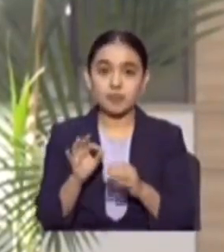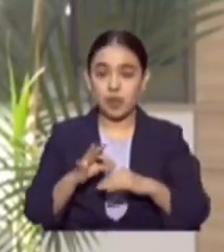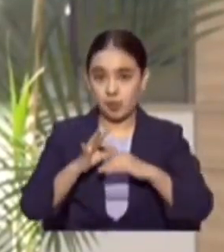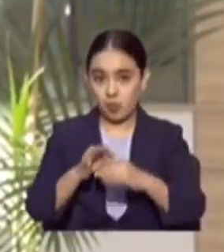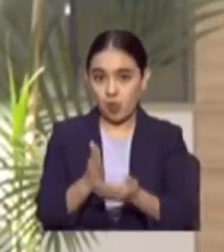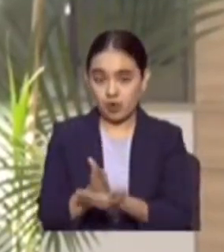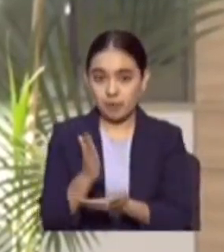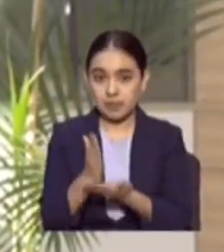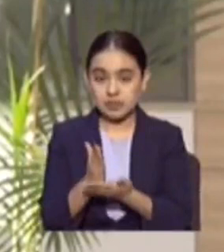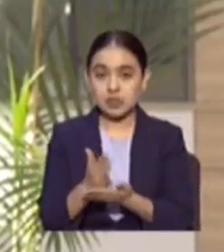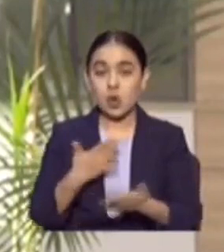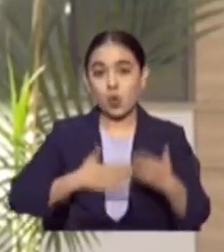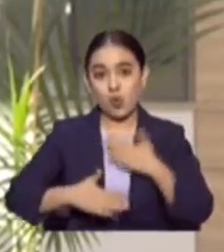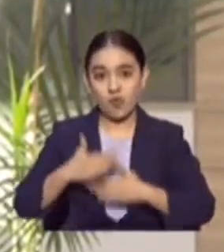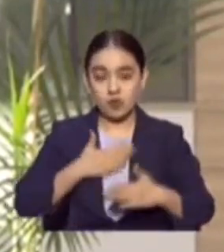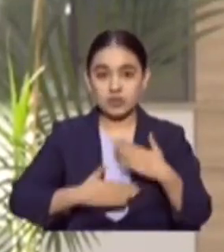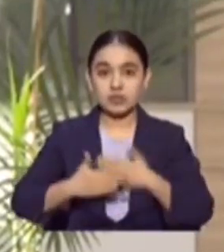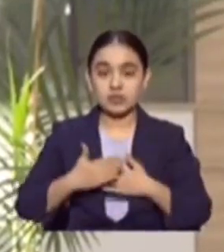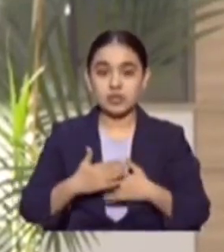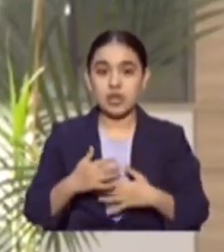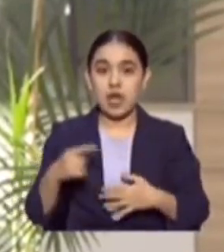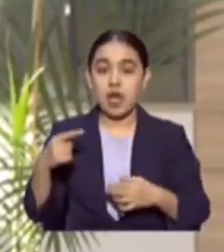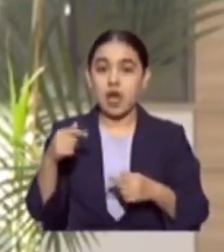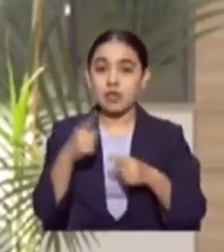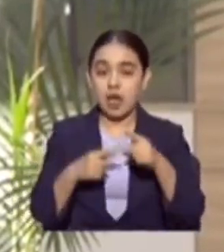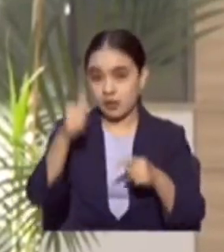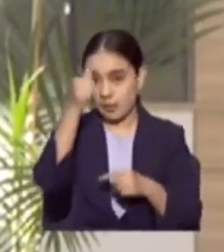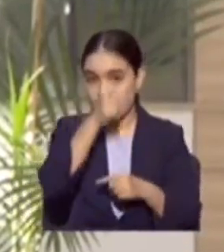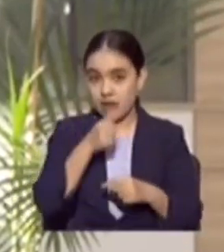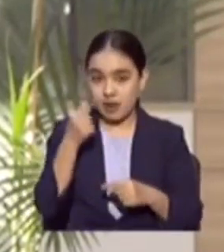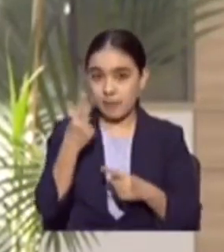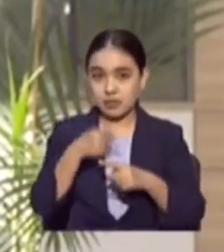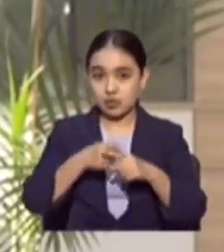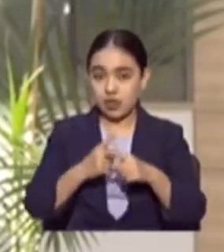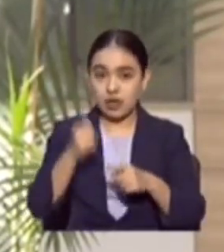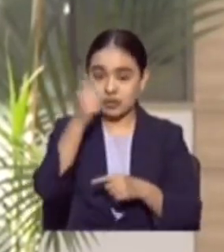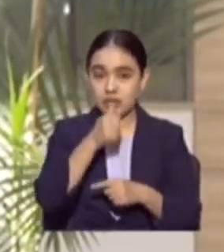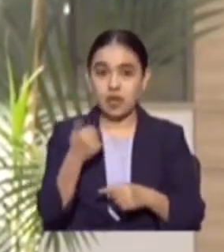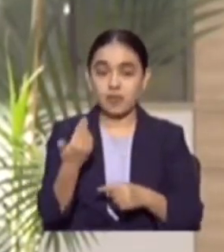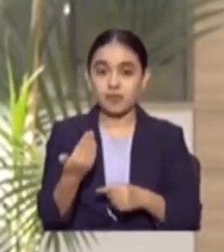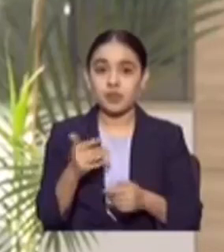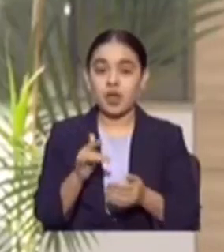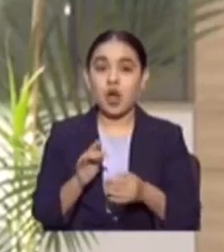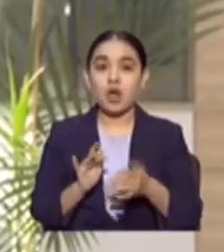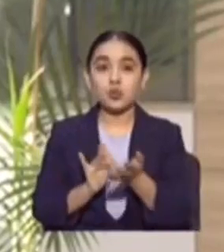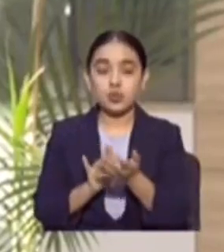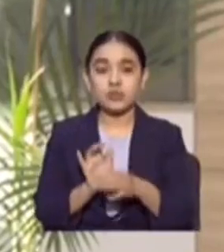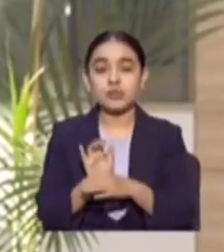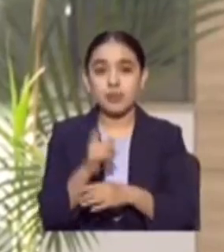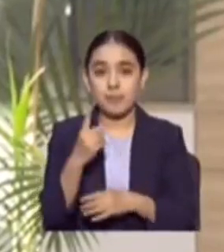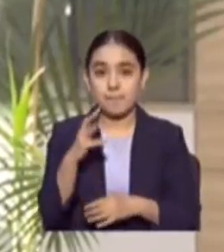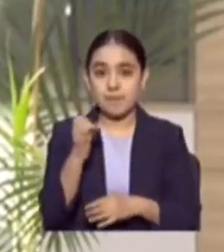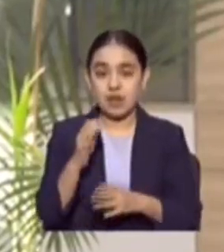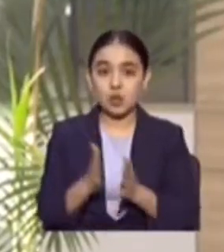boryapmiz. Quvonarlisi mana yarim yilda, birinchi yarim yillikda hattoki o'sha turizm eksportlari 1